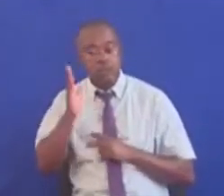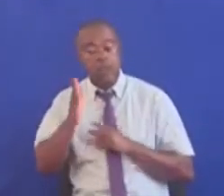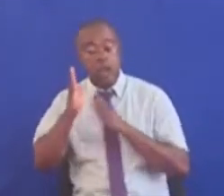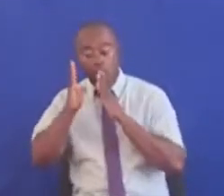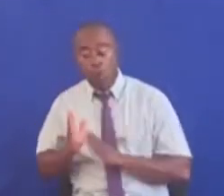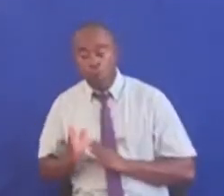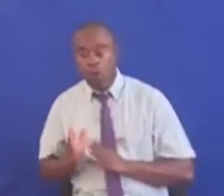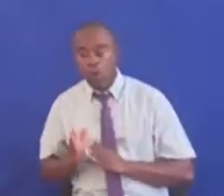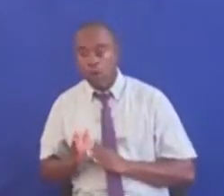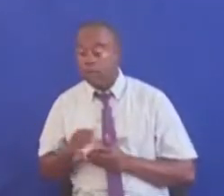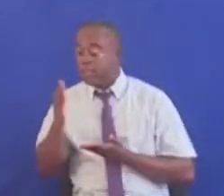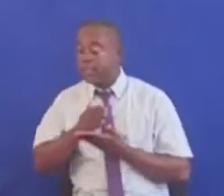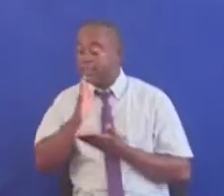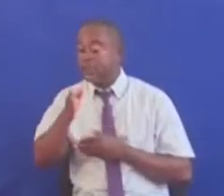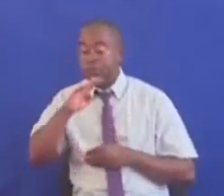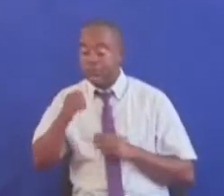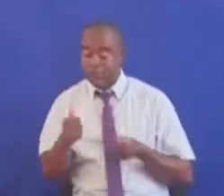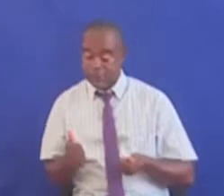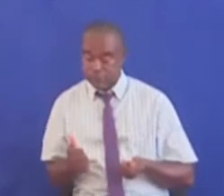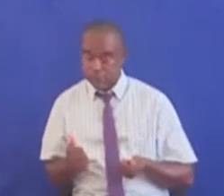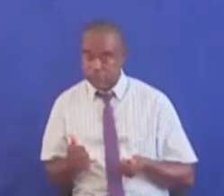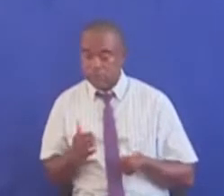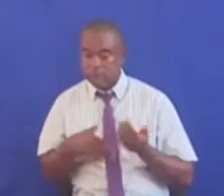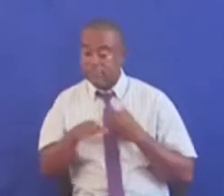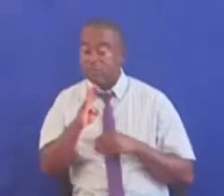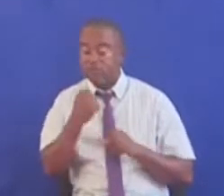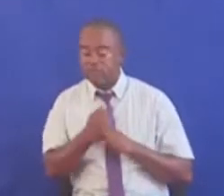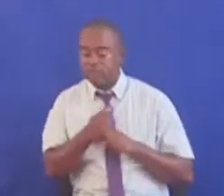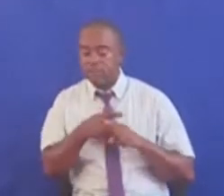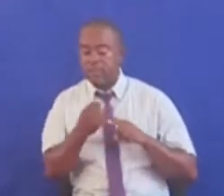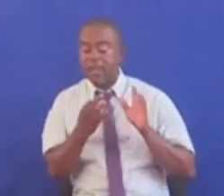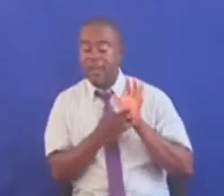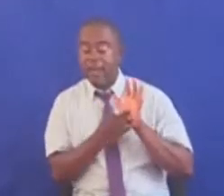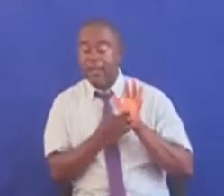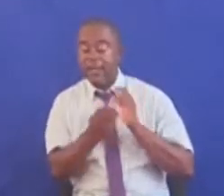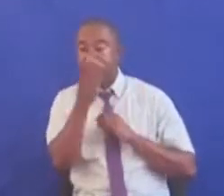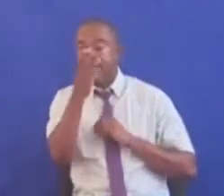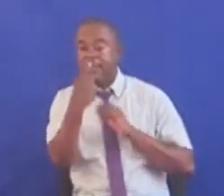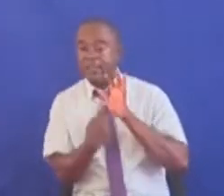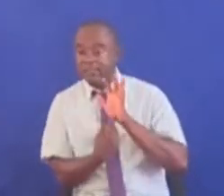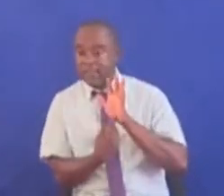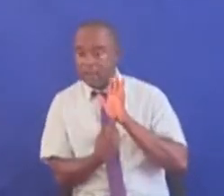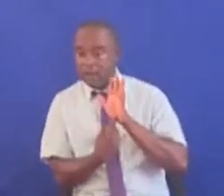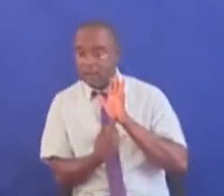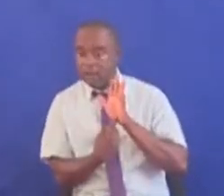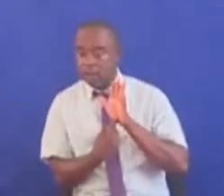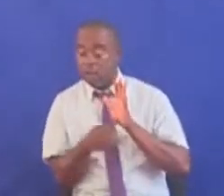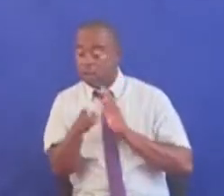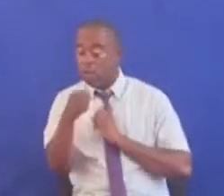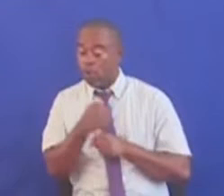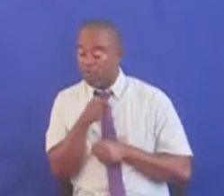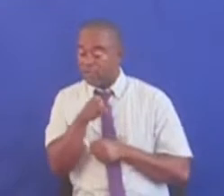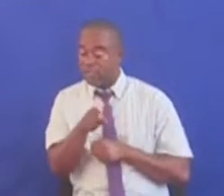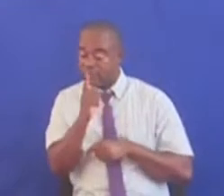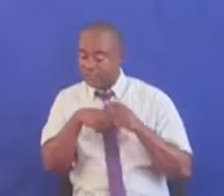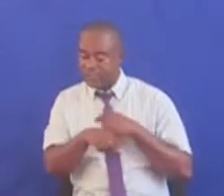kuu ambao mashauri yao hayajahitimishwa, ni watumishi 836. Watumishi hawa ni miongoni mwa watumishi